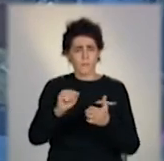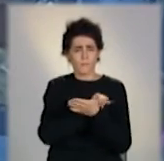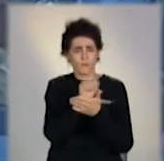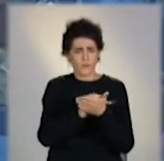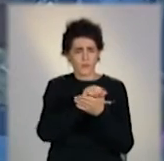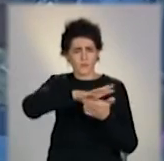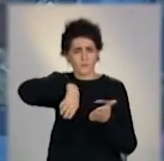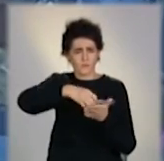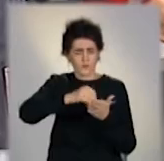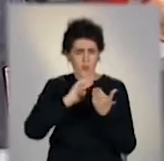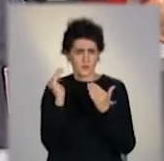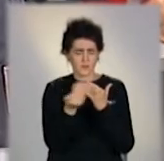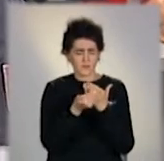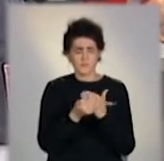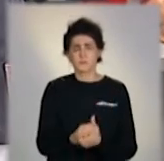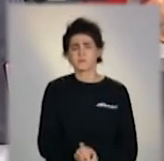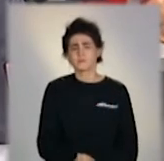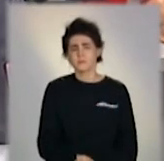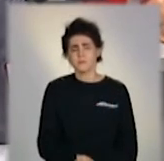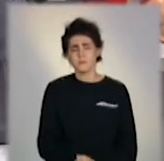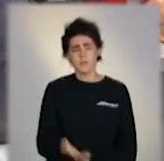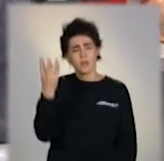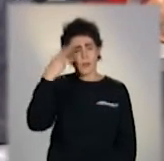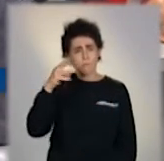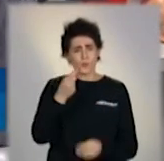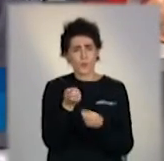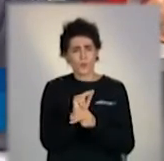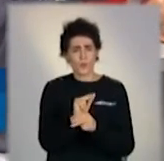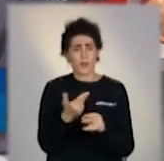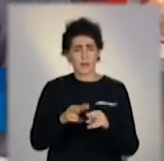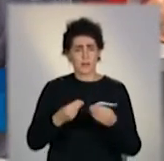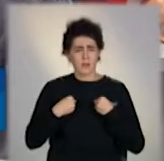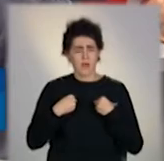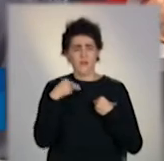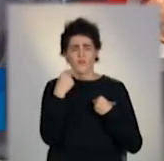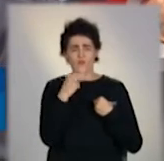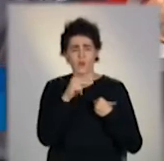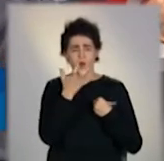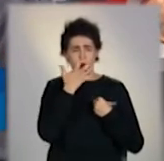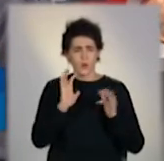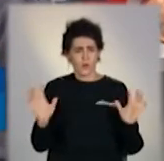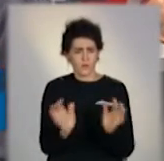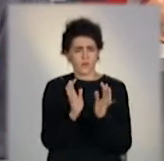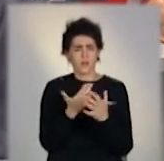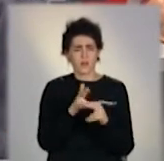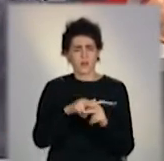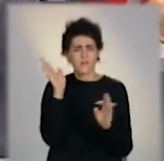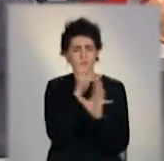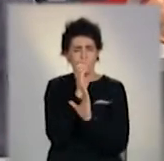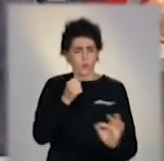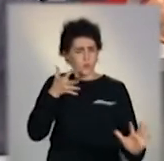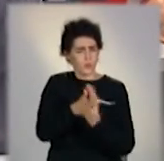вогнетривкого облицювання. Модернизация позволяет нам более эффективно подогревать воздух, вдуваемый в